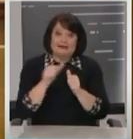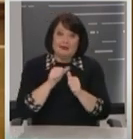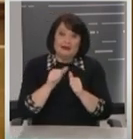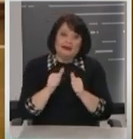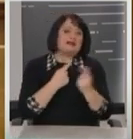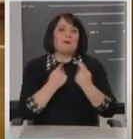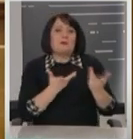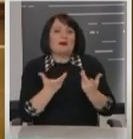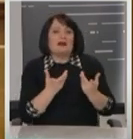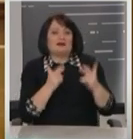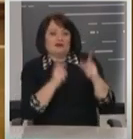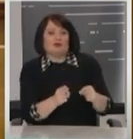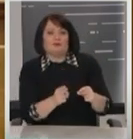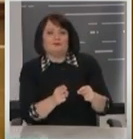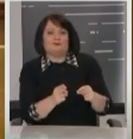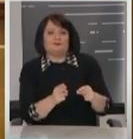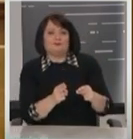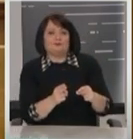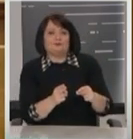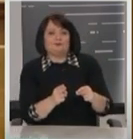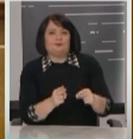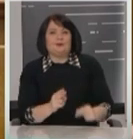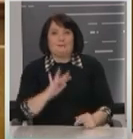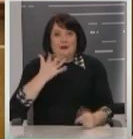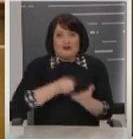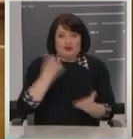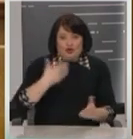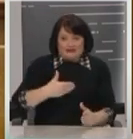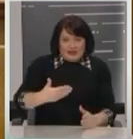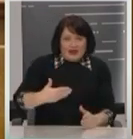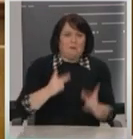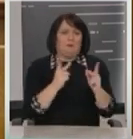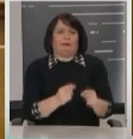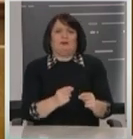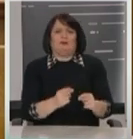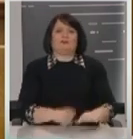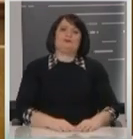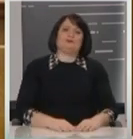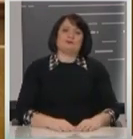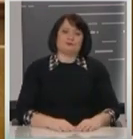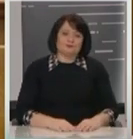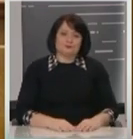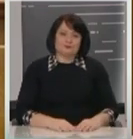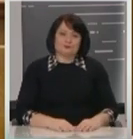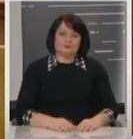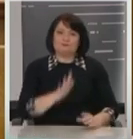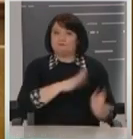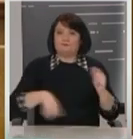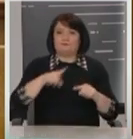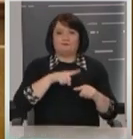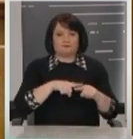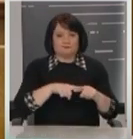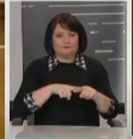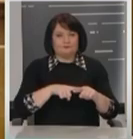τη διαπραγμάτευση τότε για την περιβόητη 5η αξιολόγηση. Μια χώρα που είχε μπει